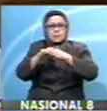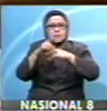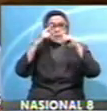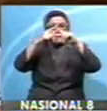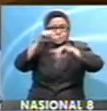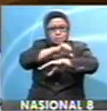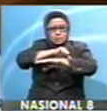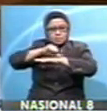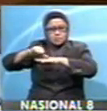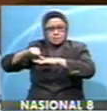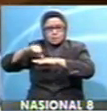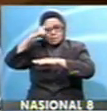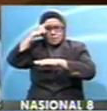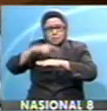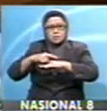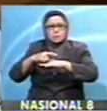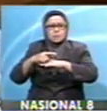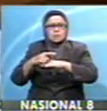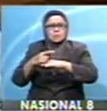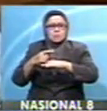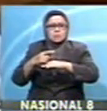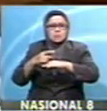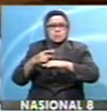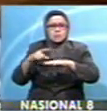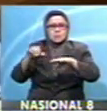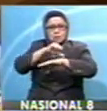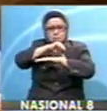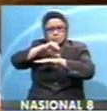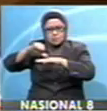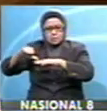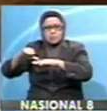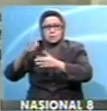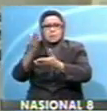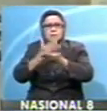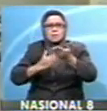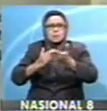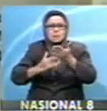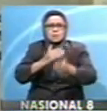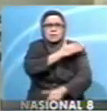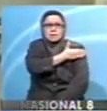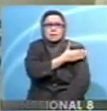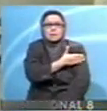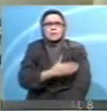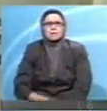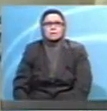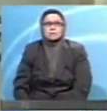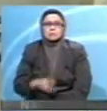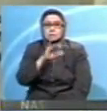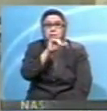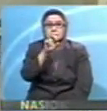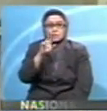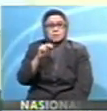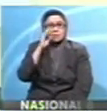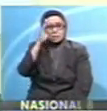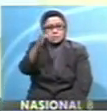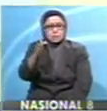untuk er menjalani pemudahan ke atas fraktur lengan tambahnya lagi ISN akan sentiasa